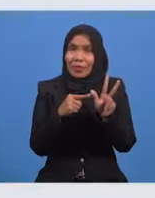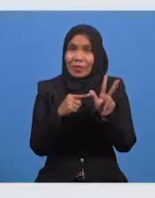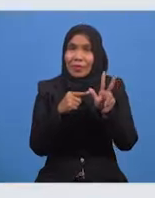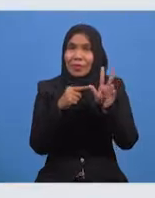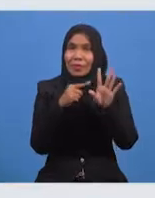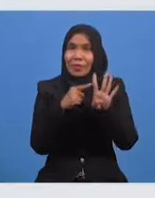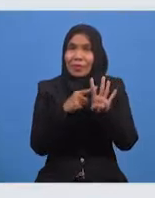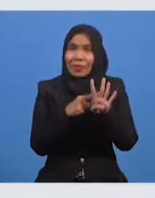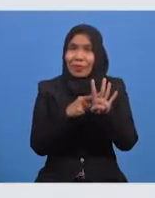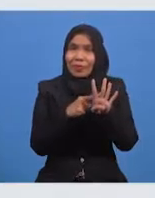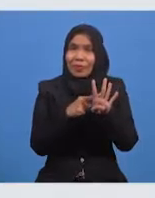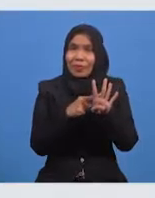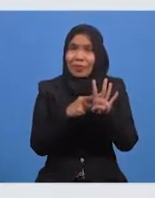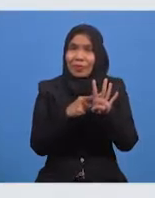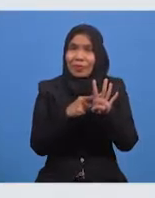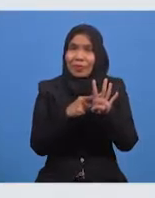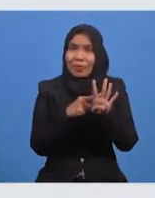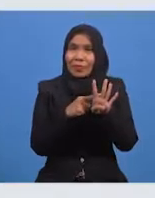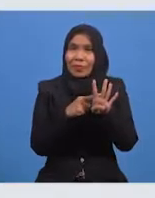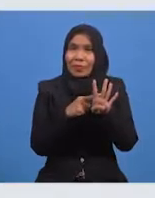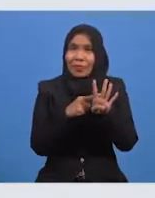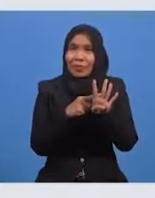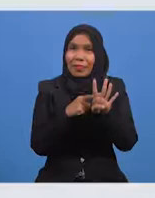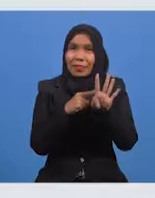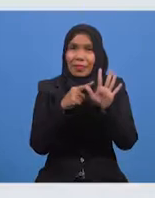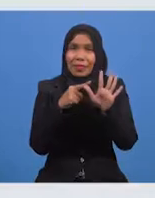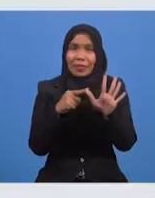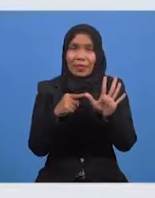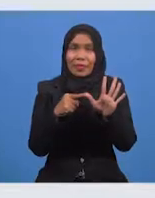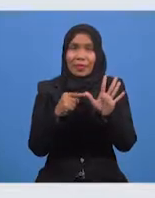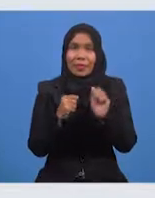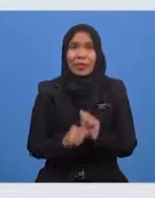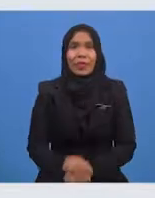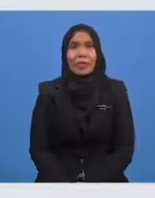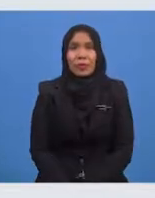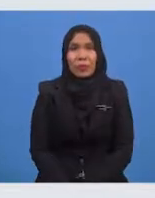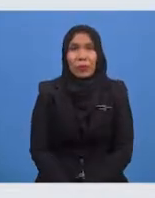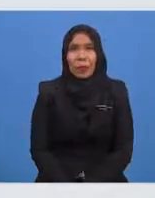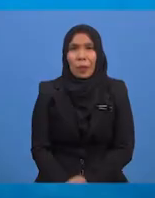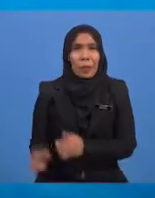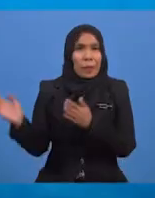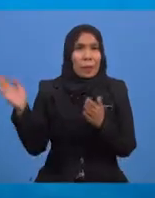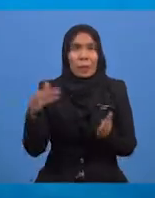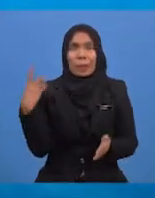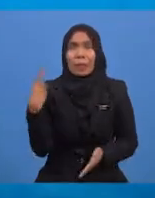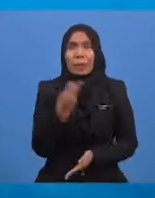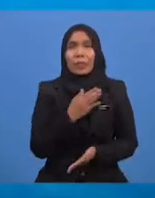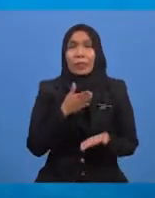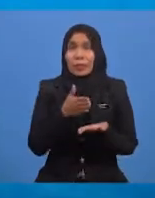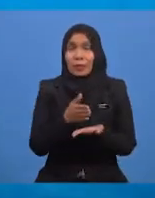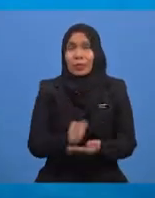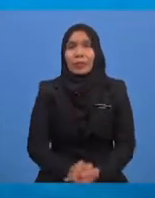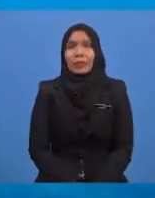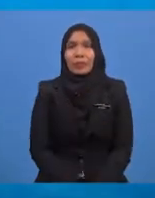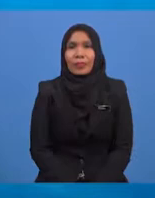pengurusan autokratik dan terakhir gaya pengurusan demokratik. Jom kita teruskan dengan faktor lain yang